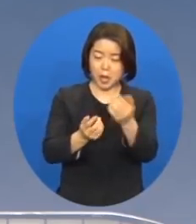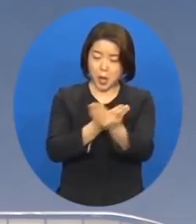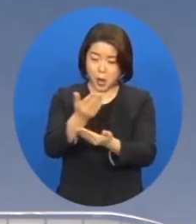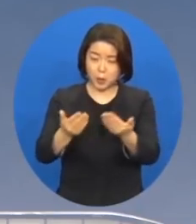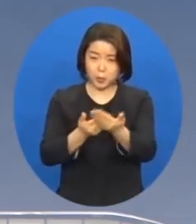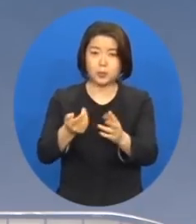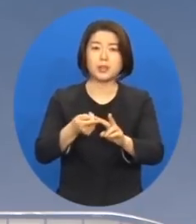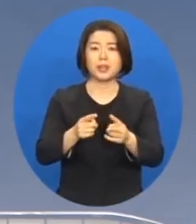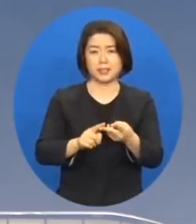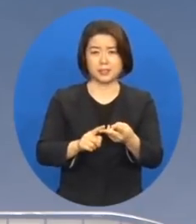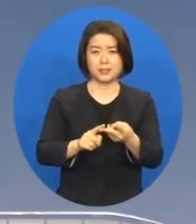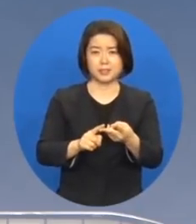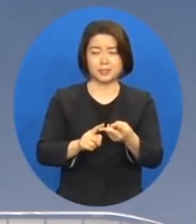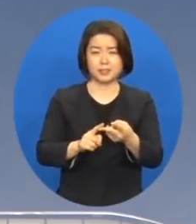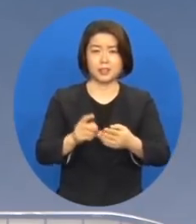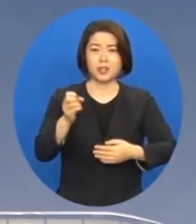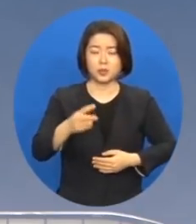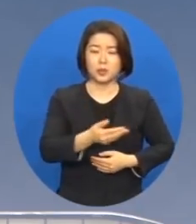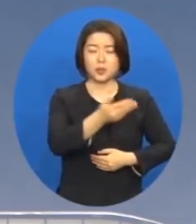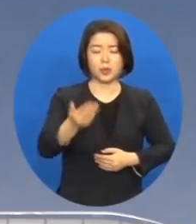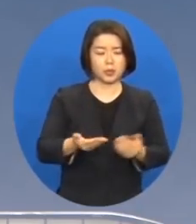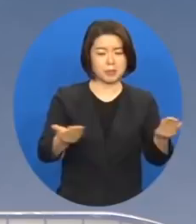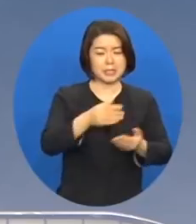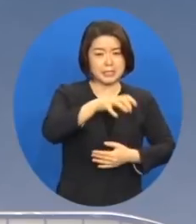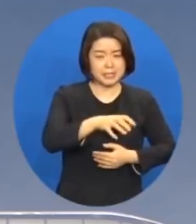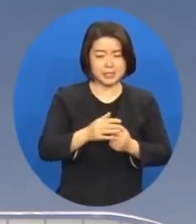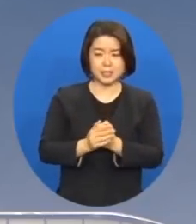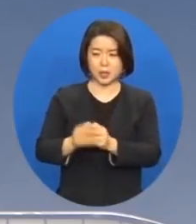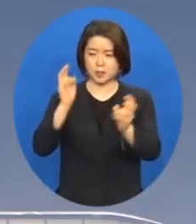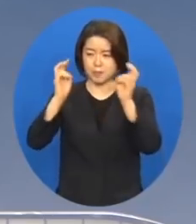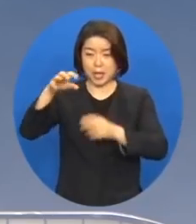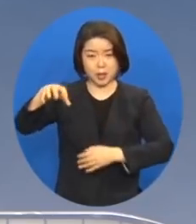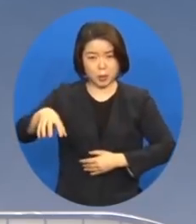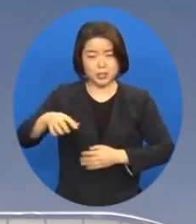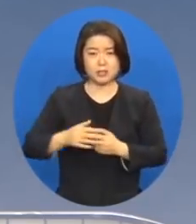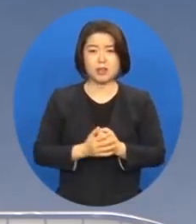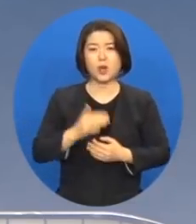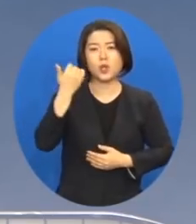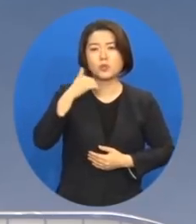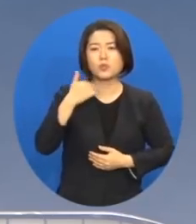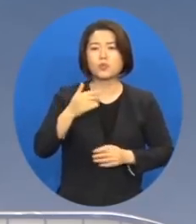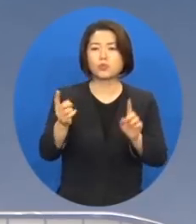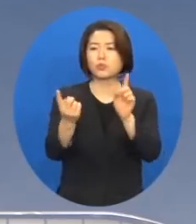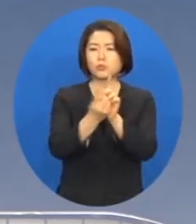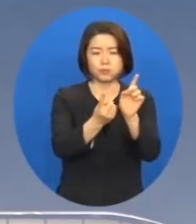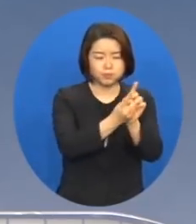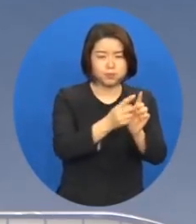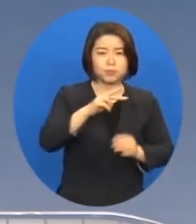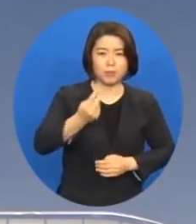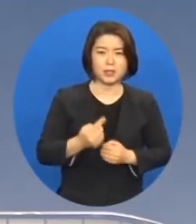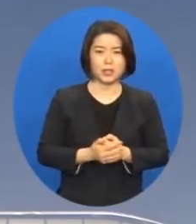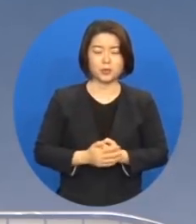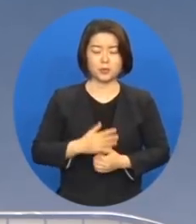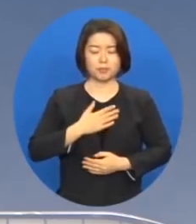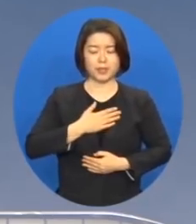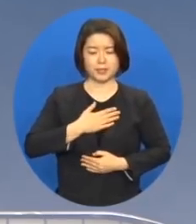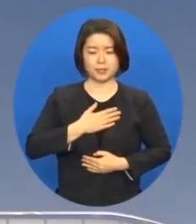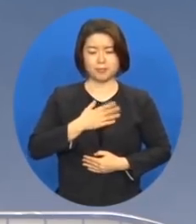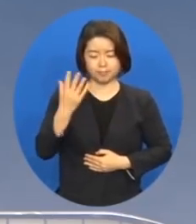교제하든 또는 여러분 직장에서 또는 사업의 현장에서 누구를 만나든 나는 성찬을 받은